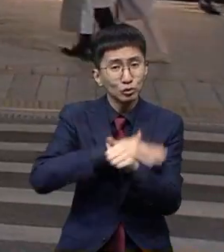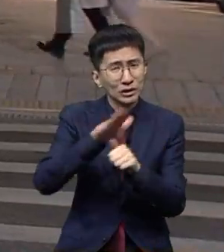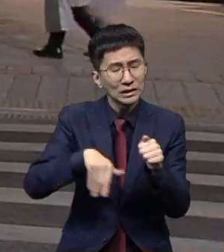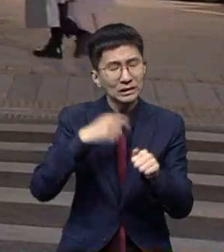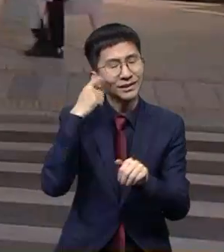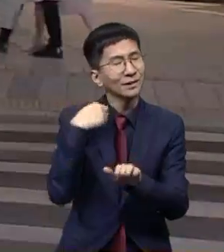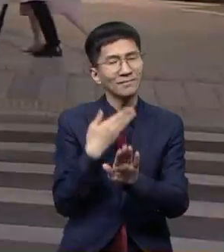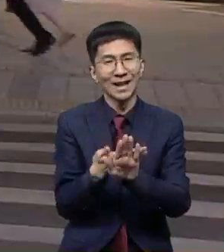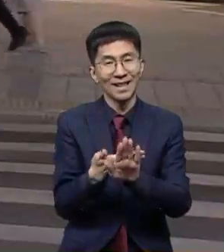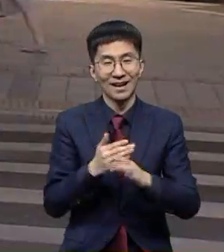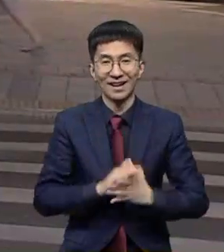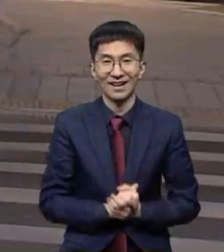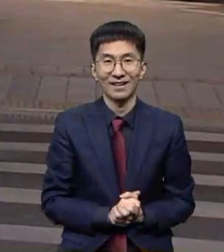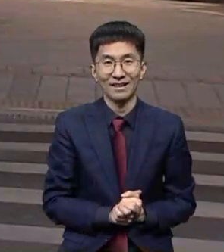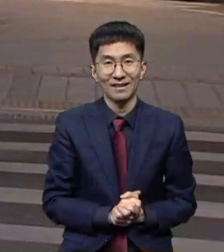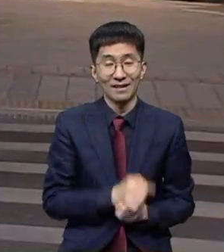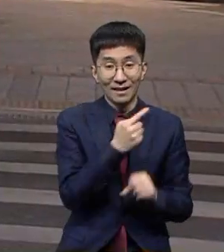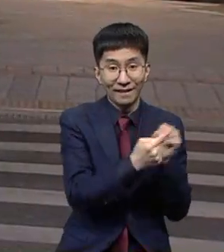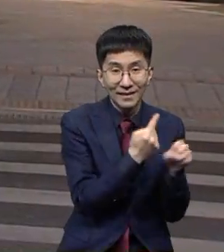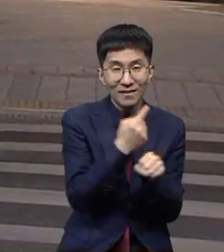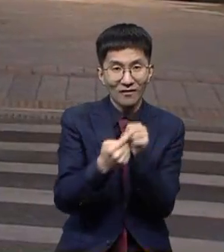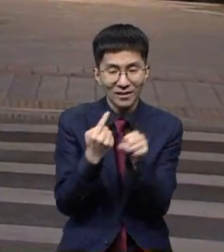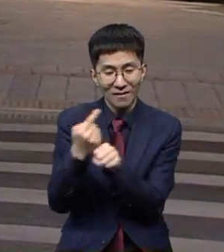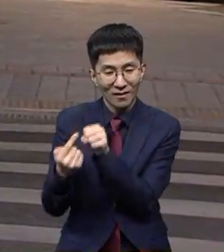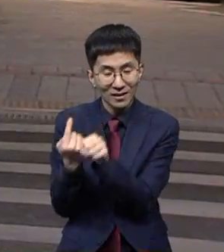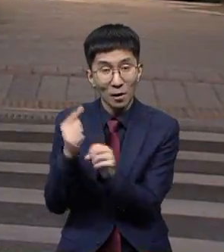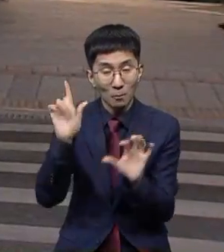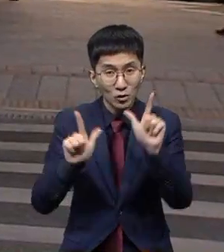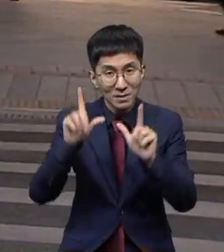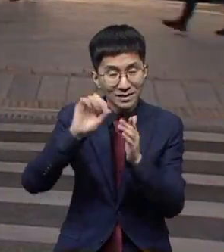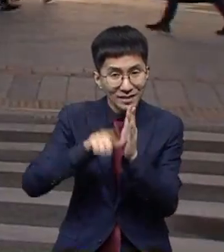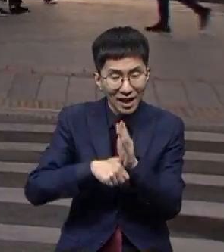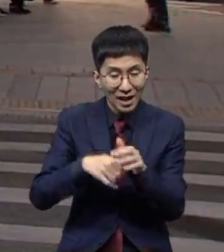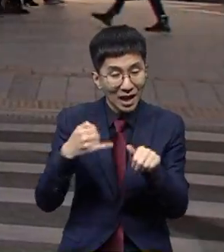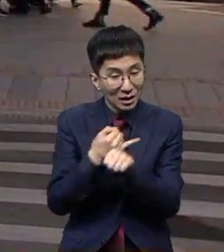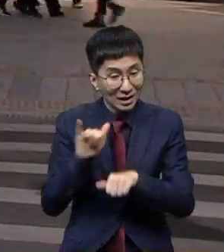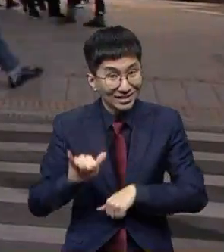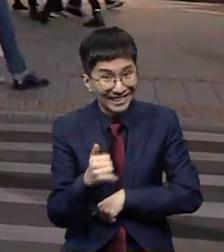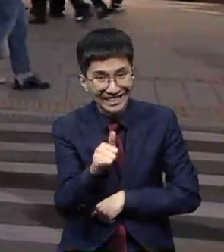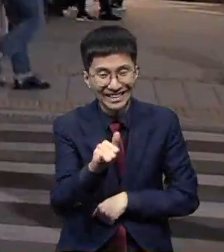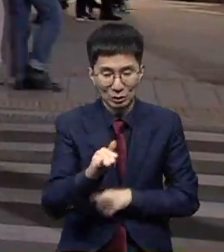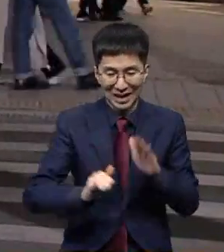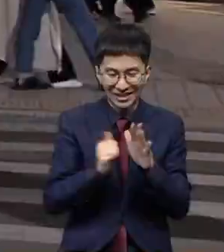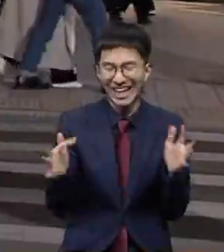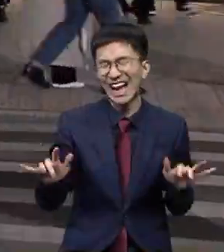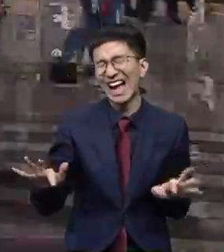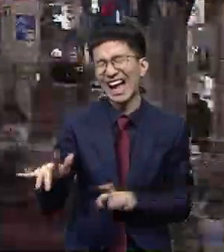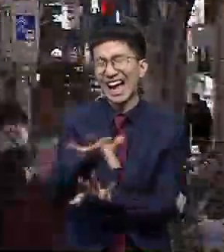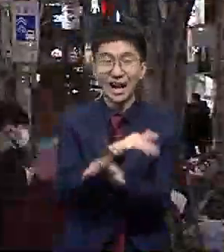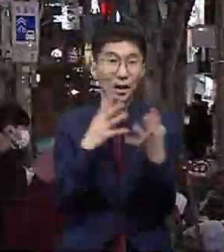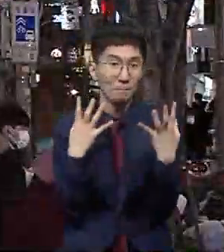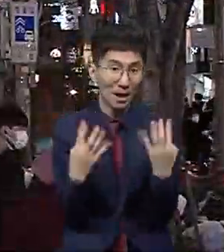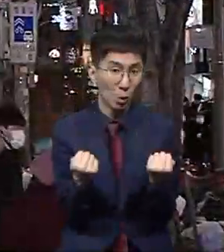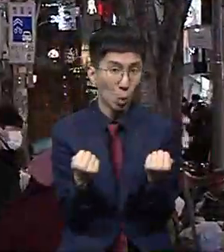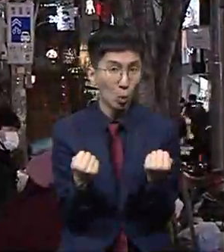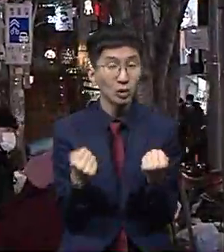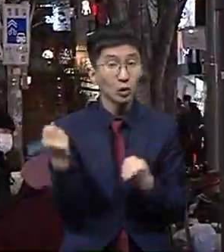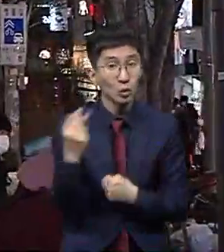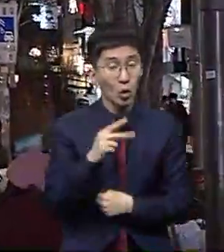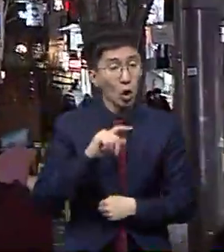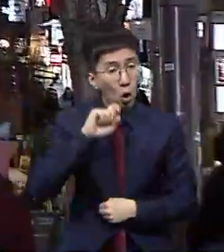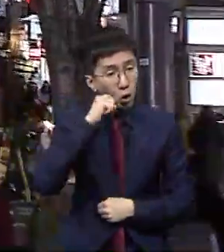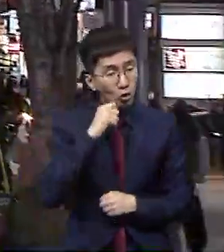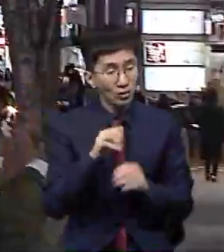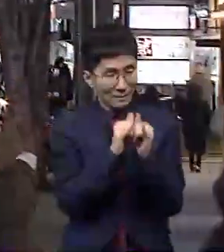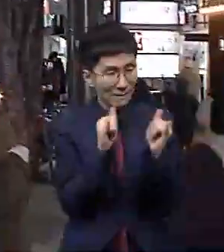확연히 달라졌습니다. 매년 성탄 전야 때면 연인과 가족 단위 인파가 거리를 가득 메우고 소외계층을 돕는